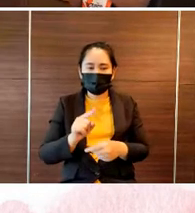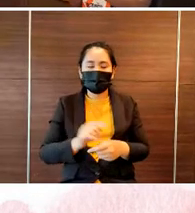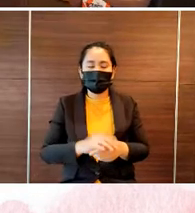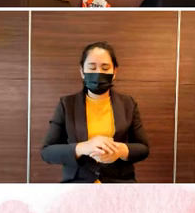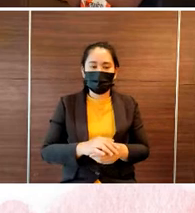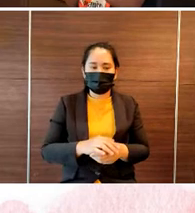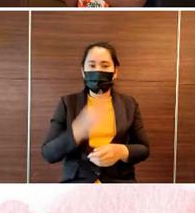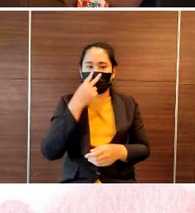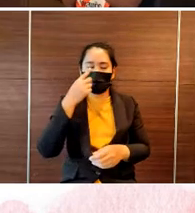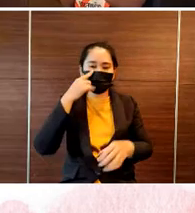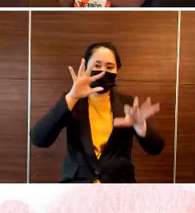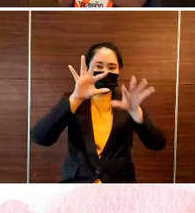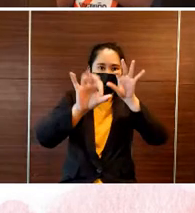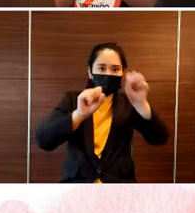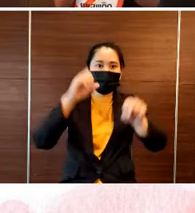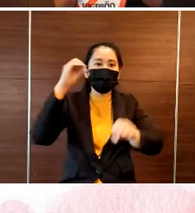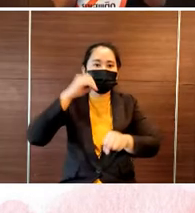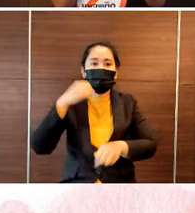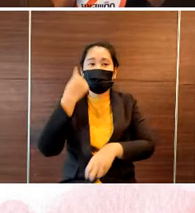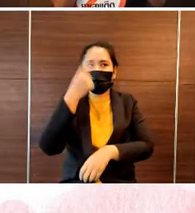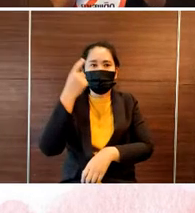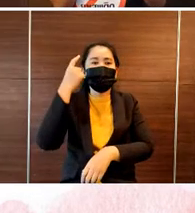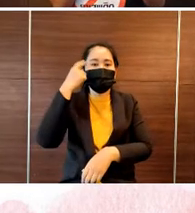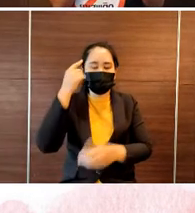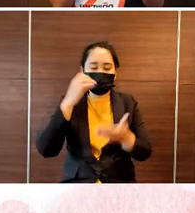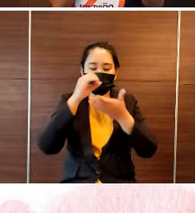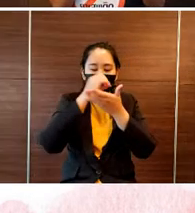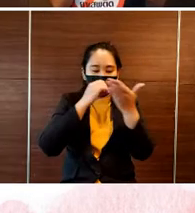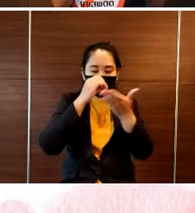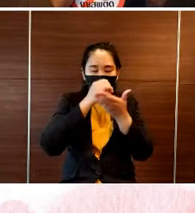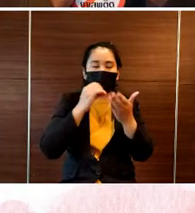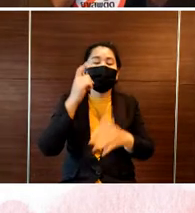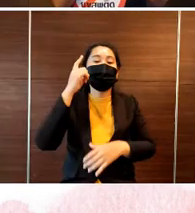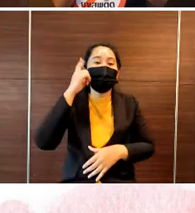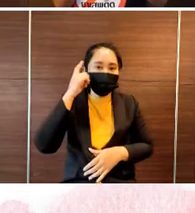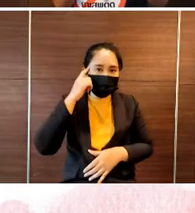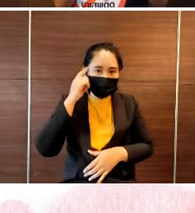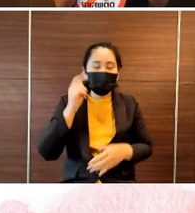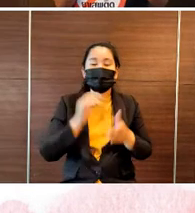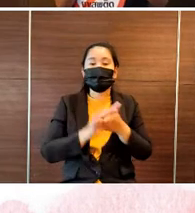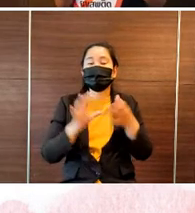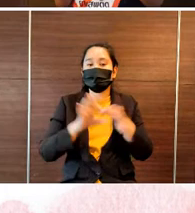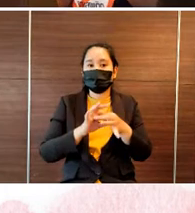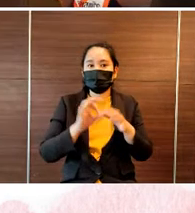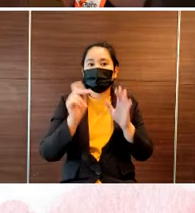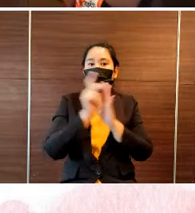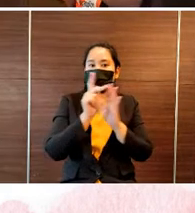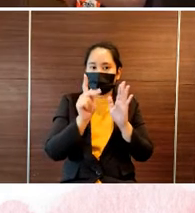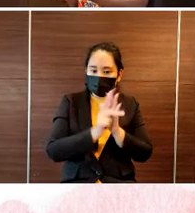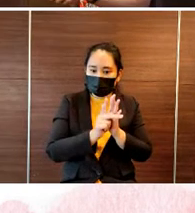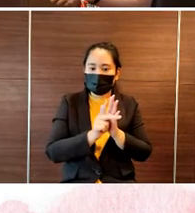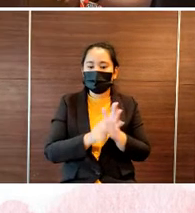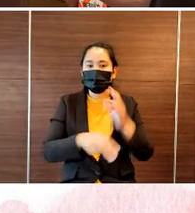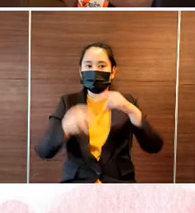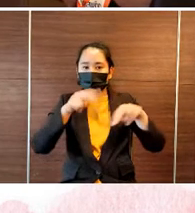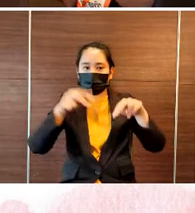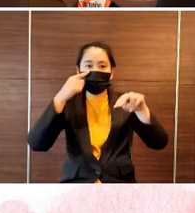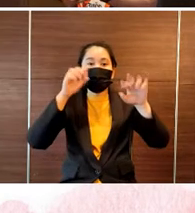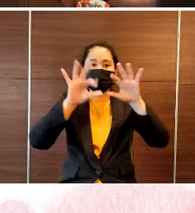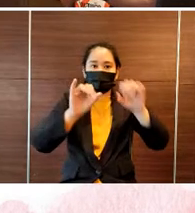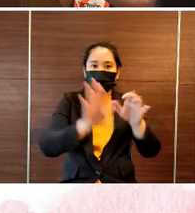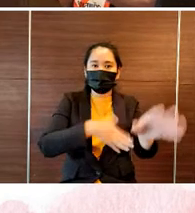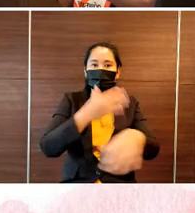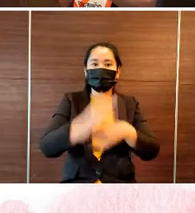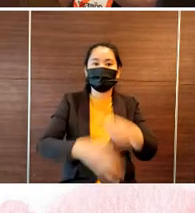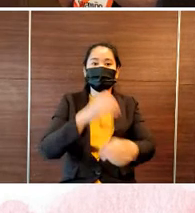อันนี้ถ้าใครรู้เรื่องของยาเสพติดก็จะรู้ว่าเราอยู่กับอันนี้เราใช้มาตรการทางอุปสงค์อุปทานมายาวนานมากกว่า50